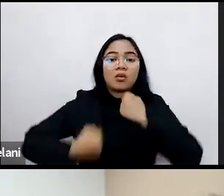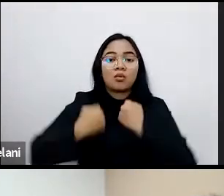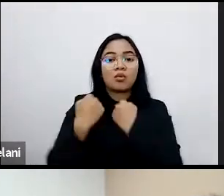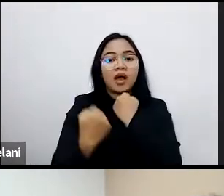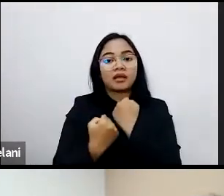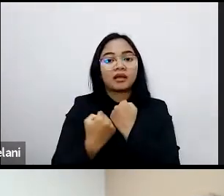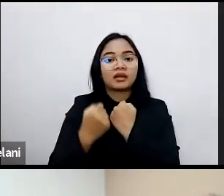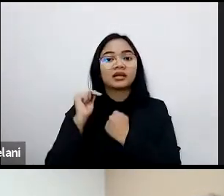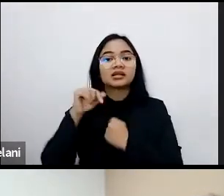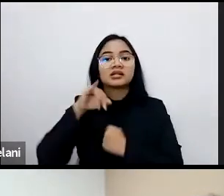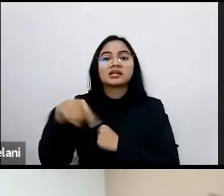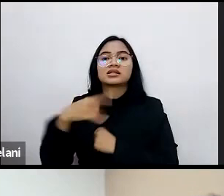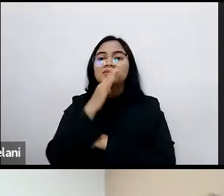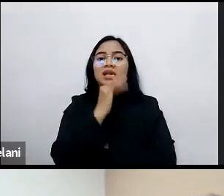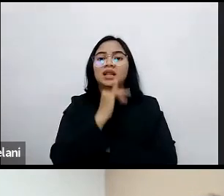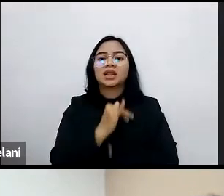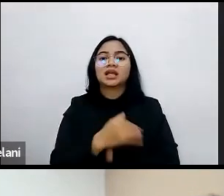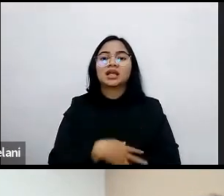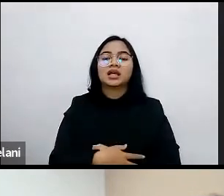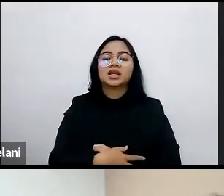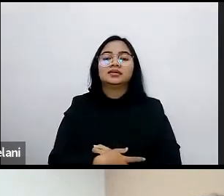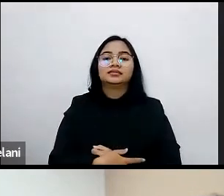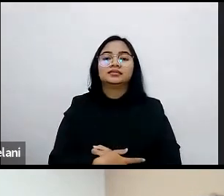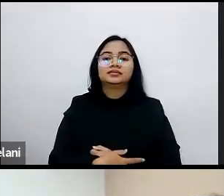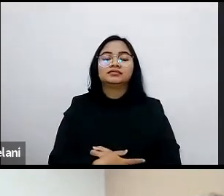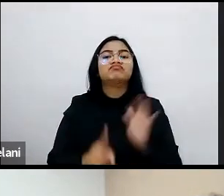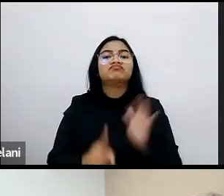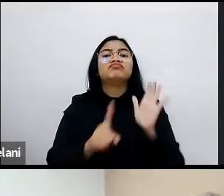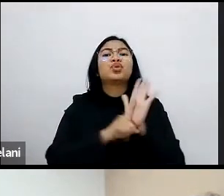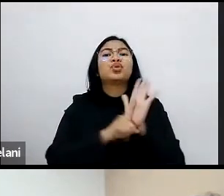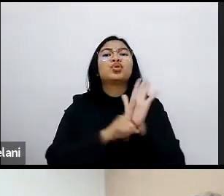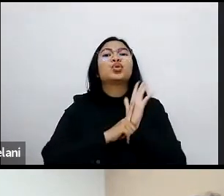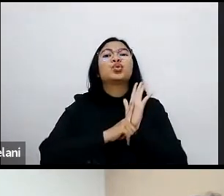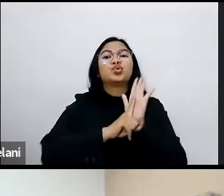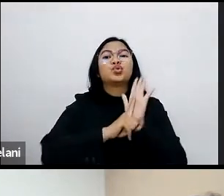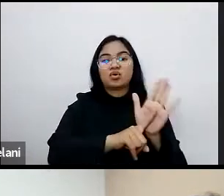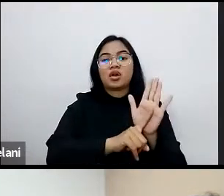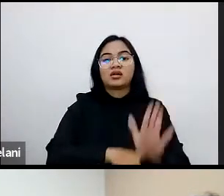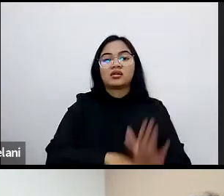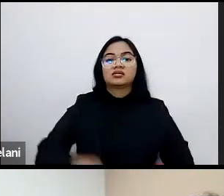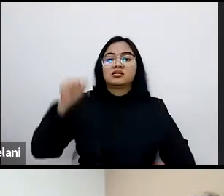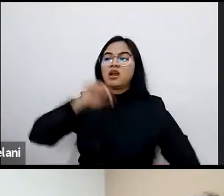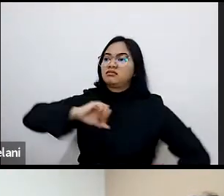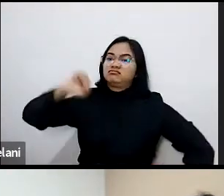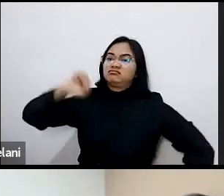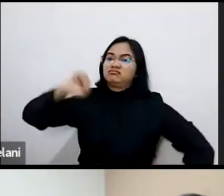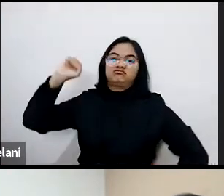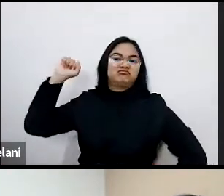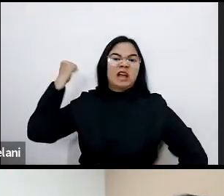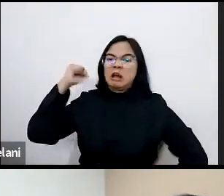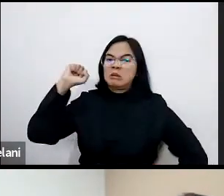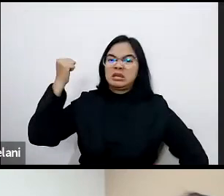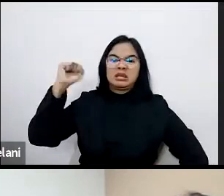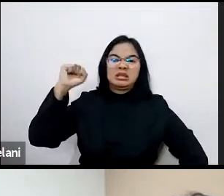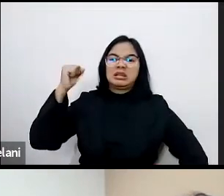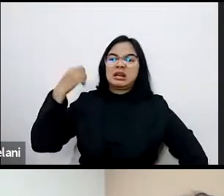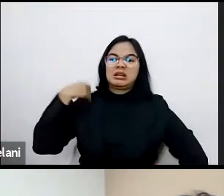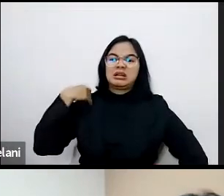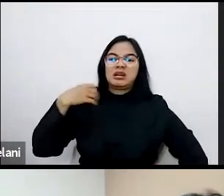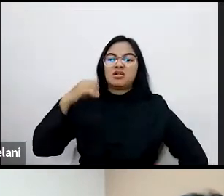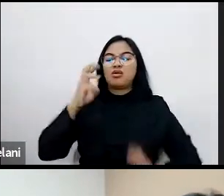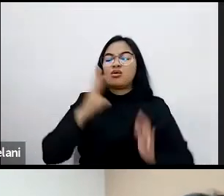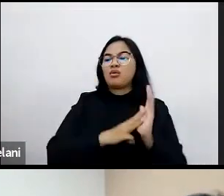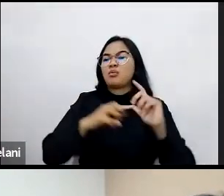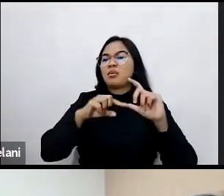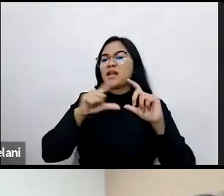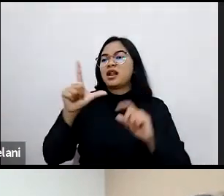jadi semacam apa namanya pertunjukan ya, bahwa sekarang nggak bisa lagi ada all male panel gitu, karena